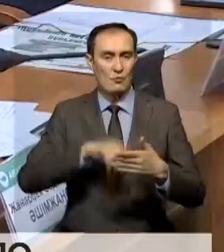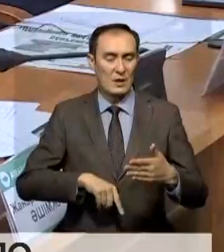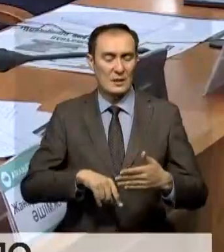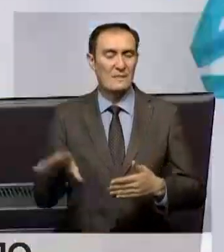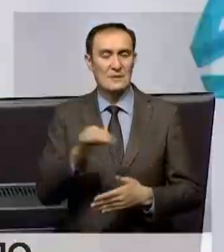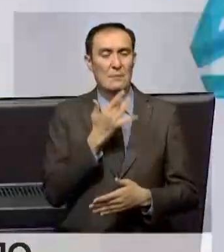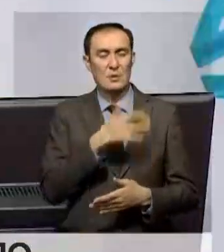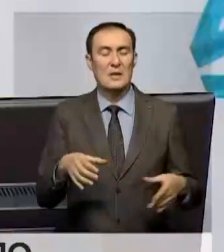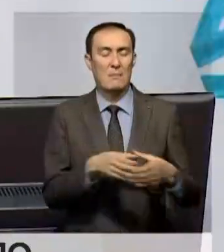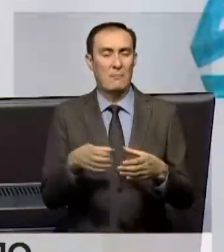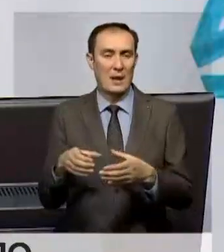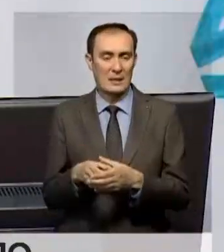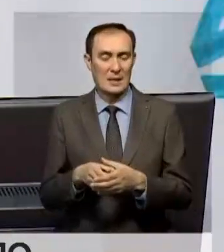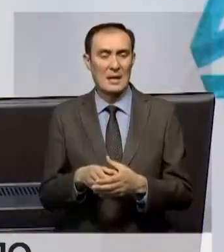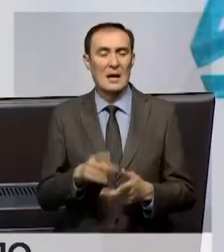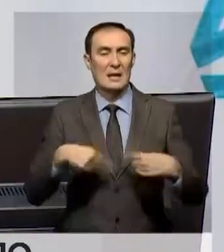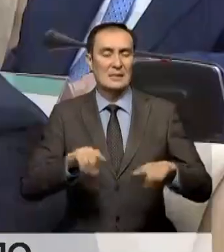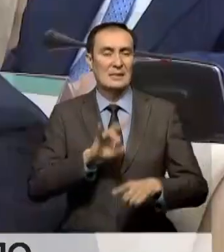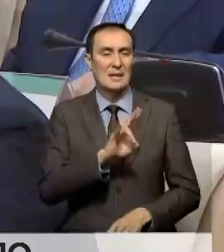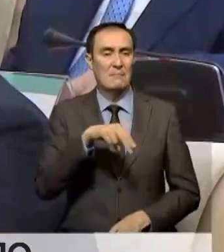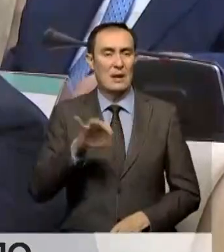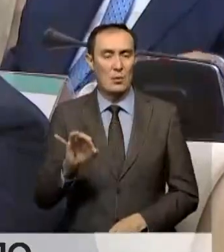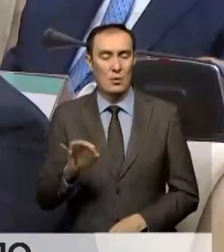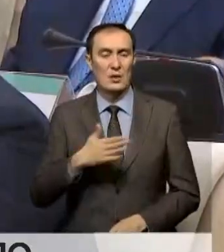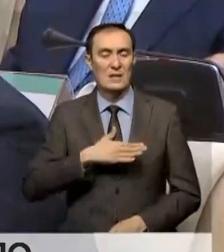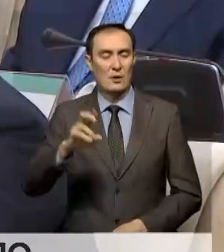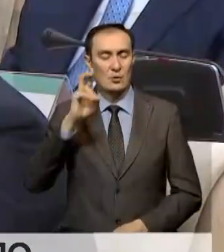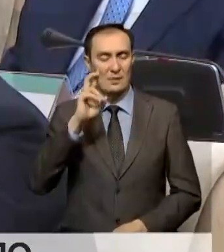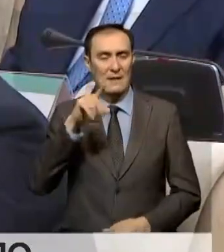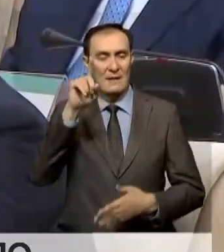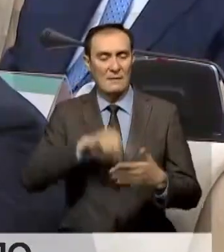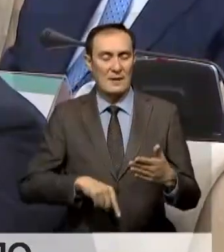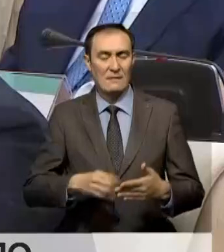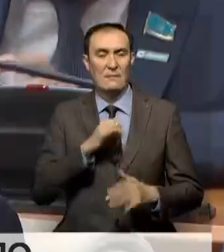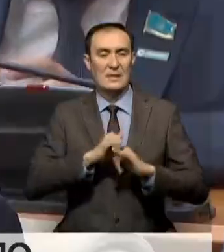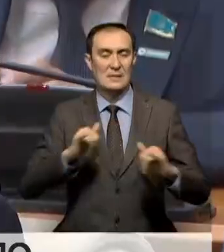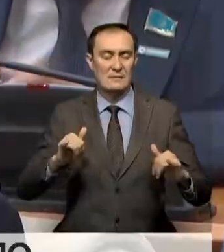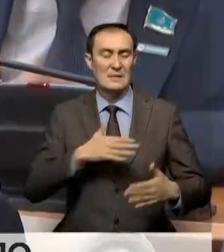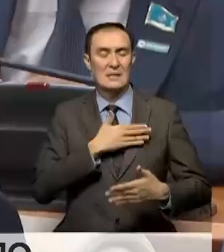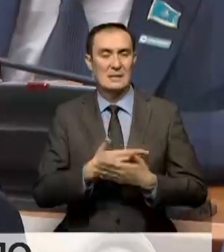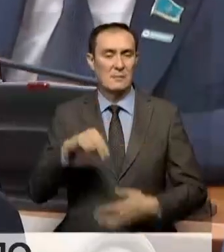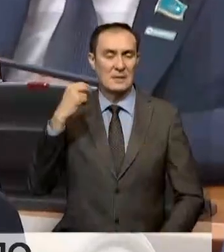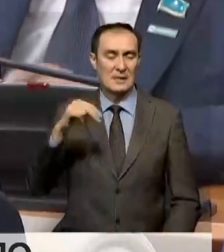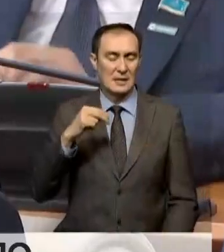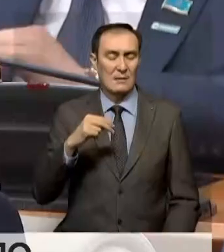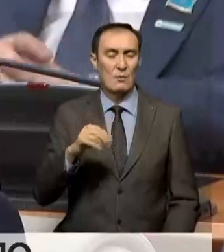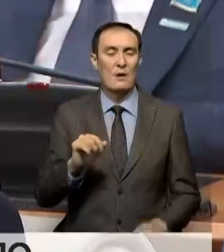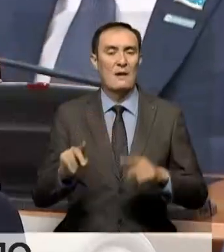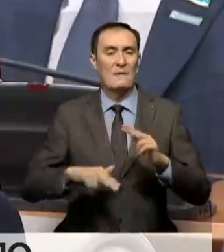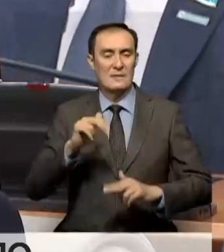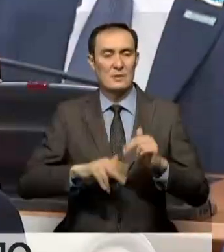все политические партии, неправительственные организации нашей страны верят в прогрессивность инициативы президента